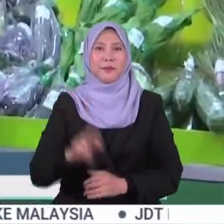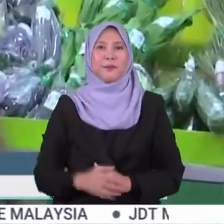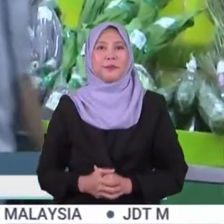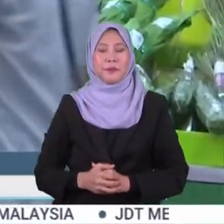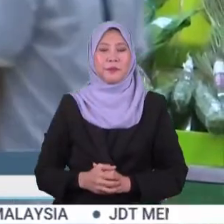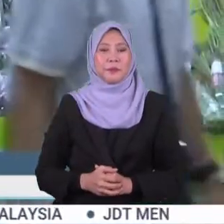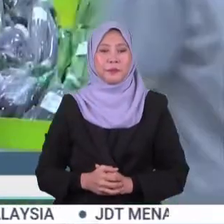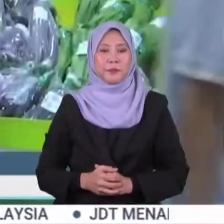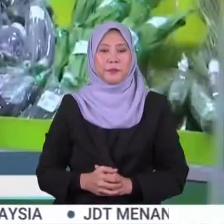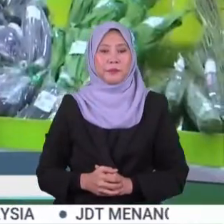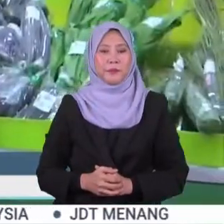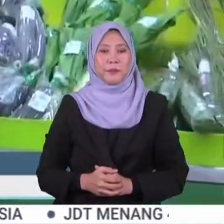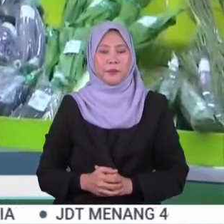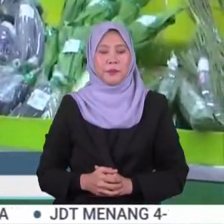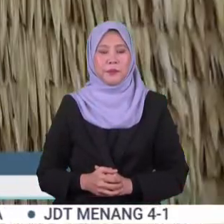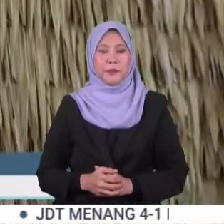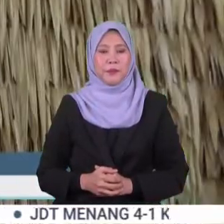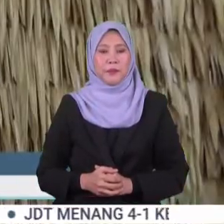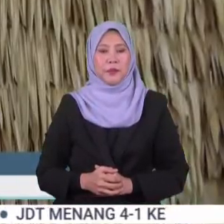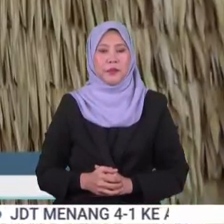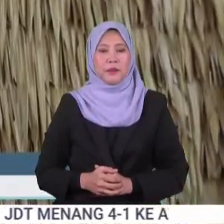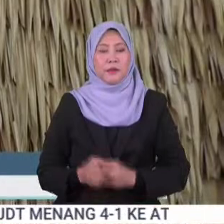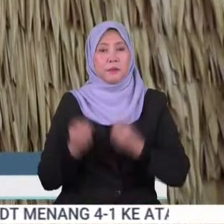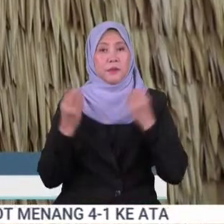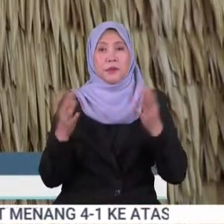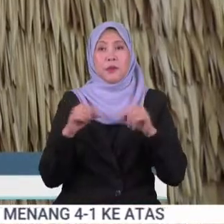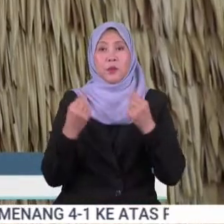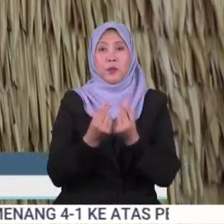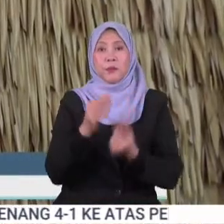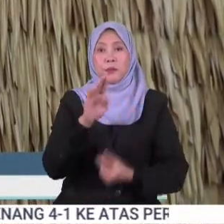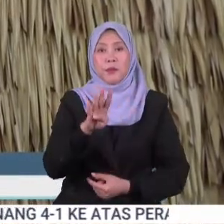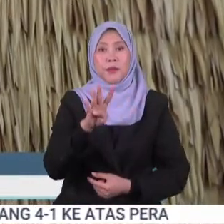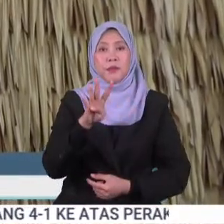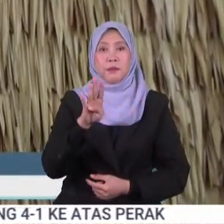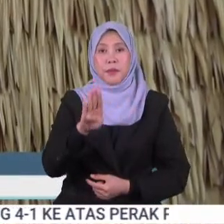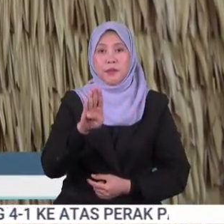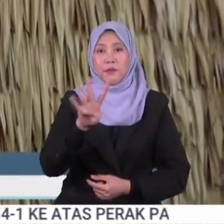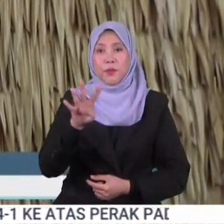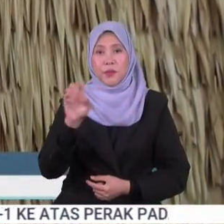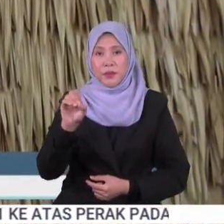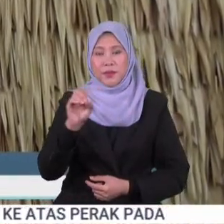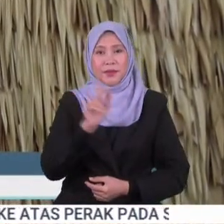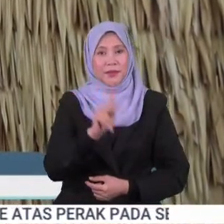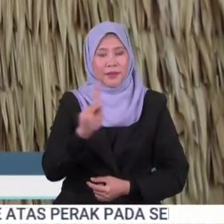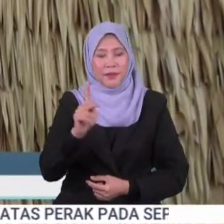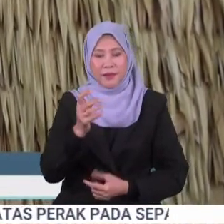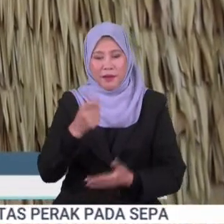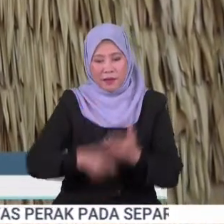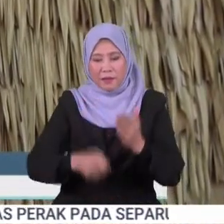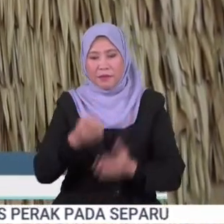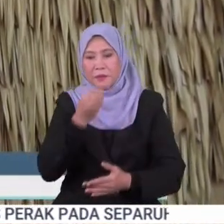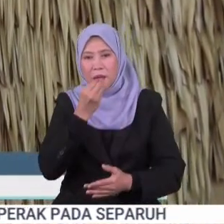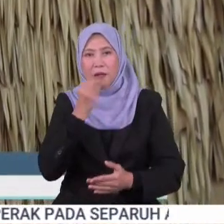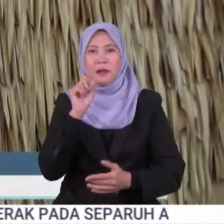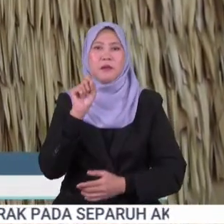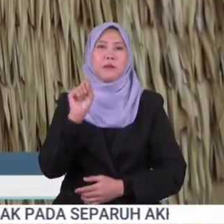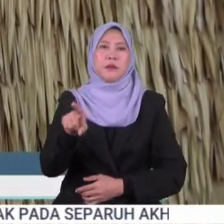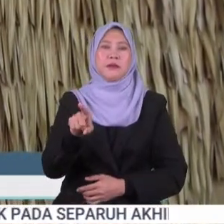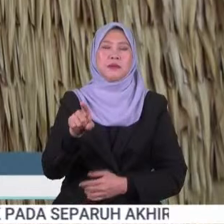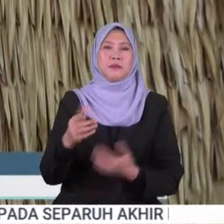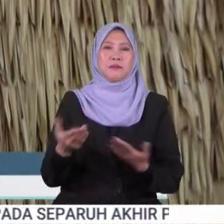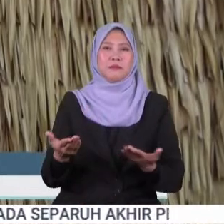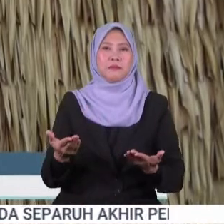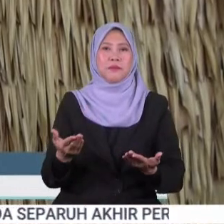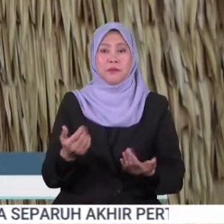Ya, memang I feel like it's good lah sebab kebanyakan yang B40 ini sekarang macam terutamanya di KK harga-harga makanan pun mahal semua, so